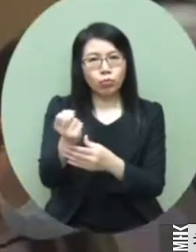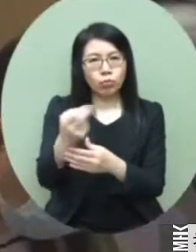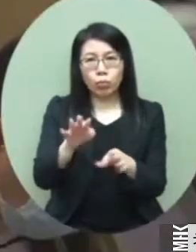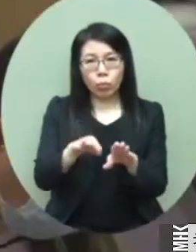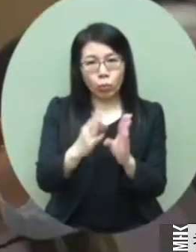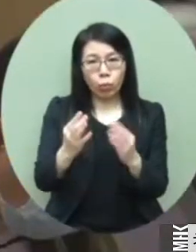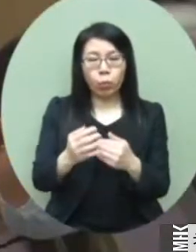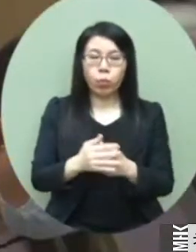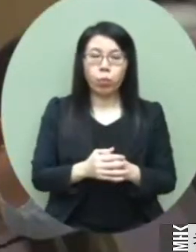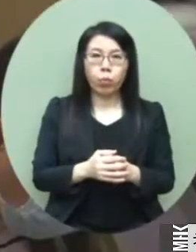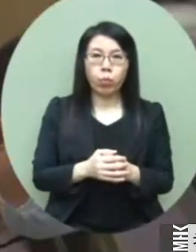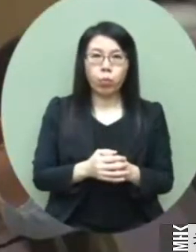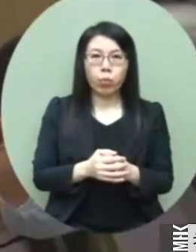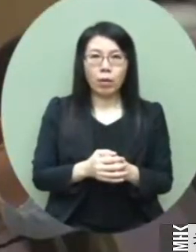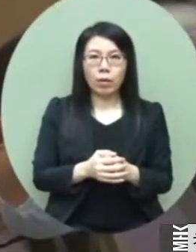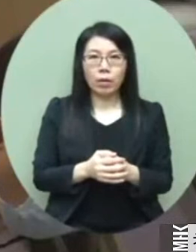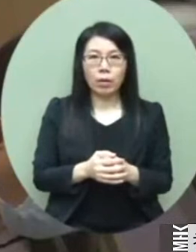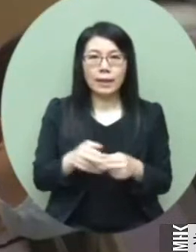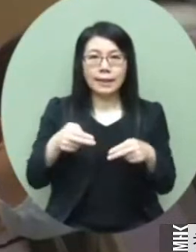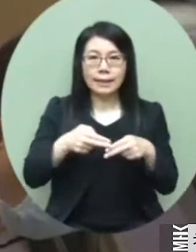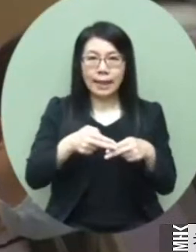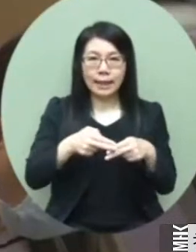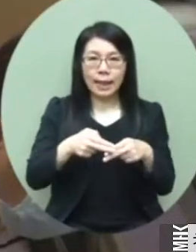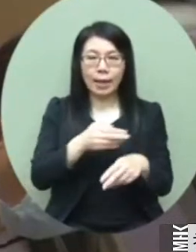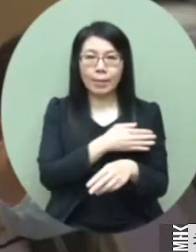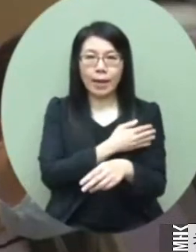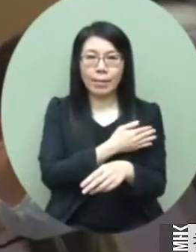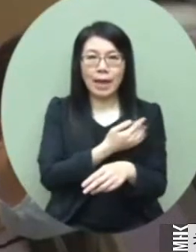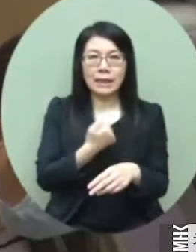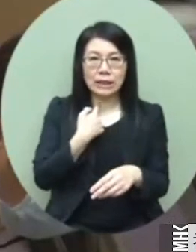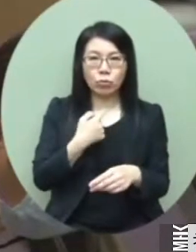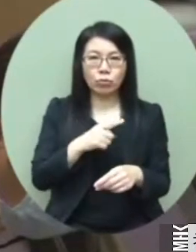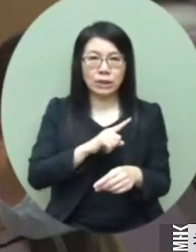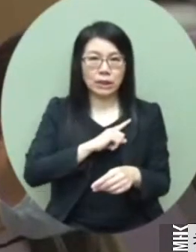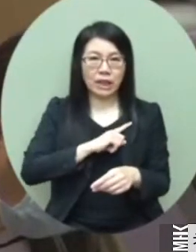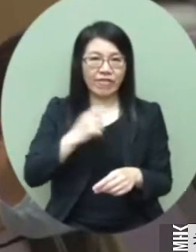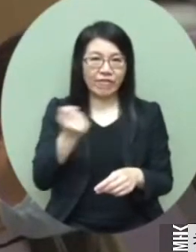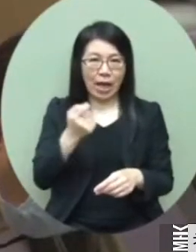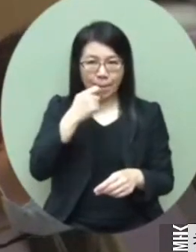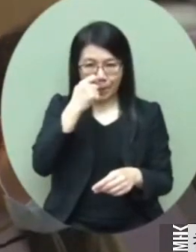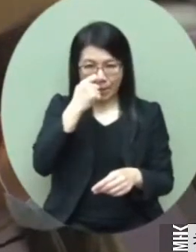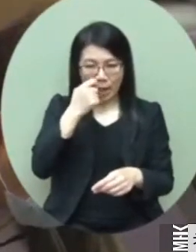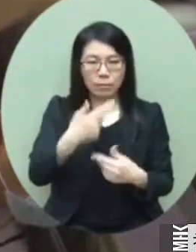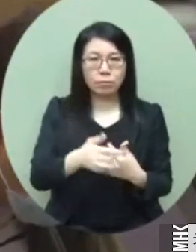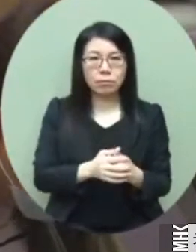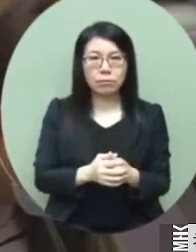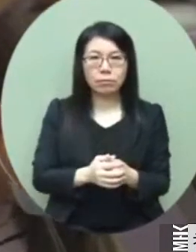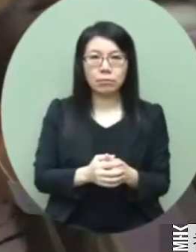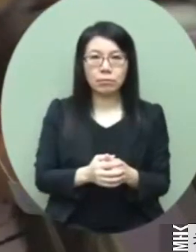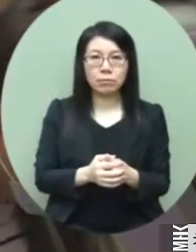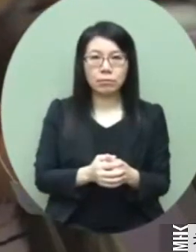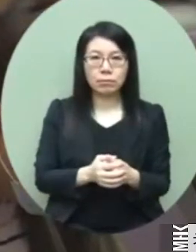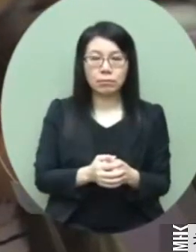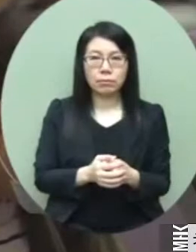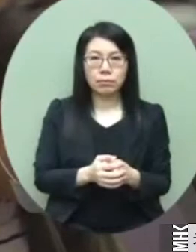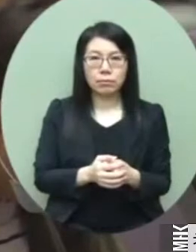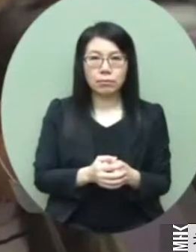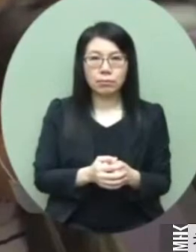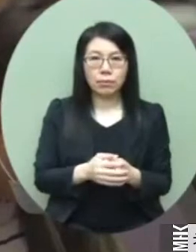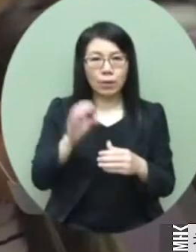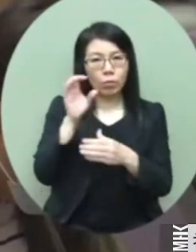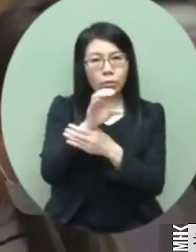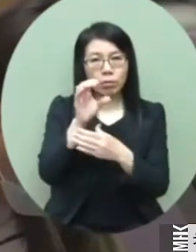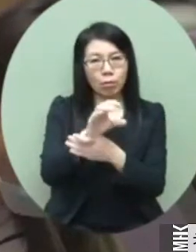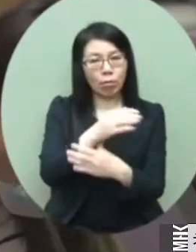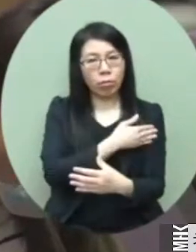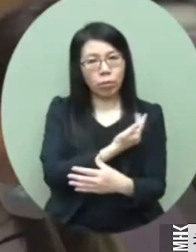要进行1次快速检测。所以现在呢，戏院员工是否也要进行快速检测呢？目前是否有在考虑，包括进